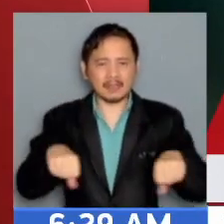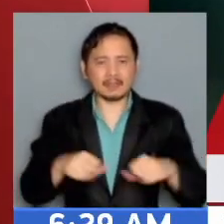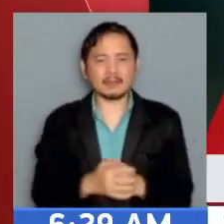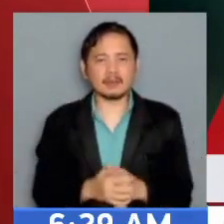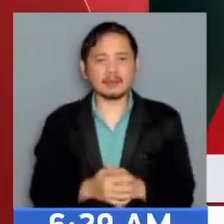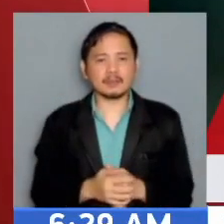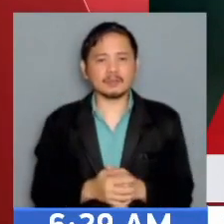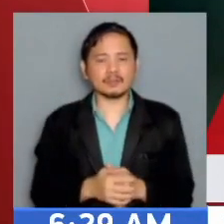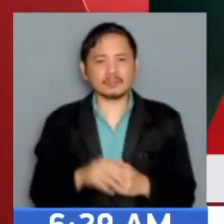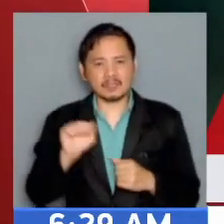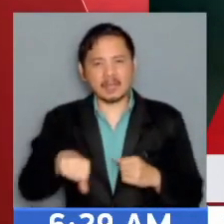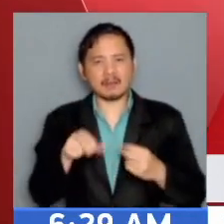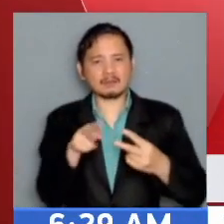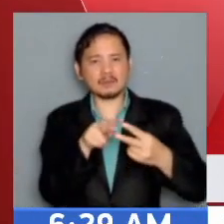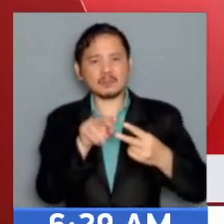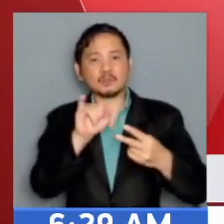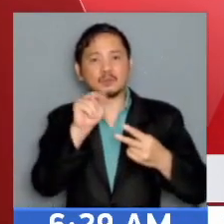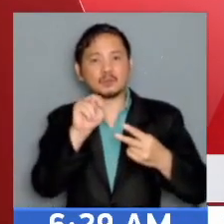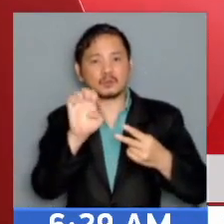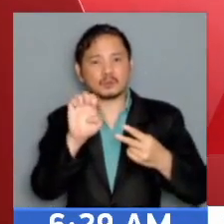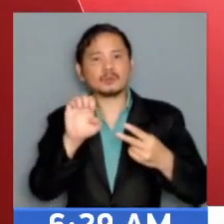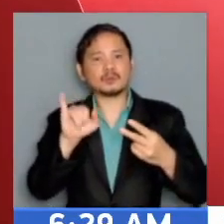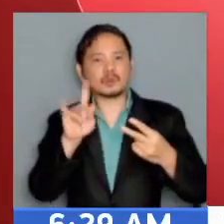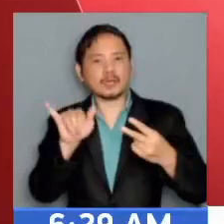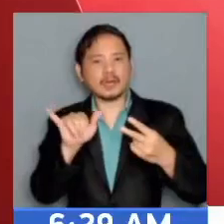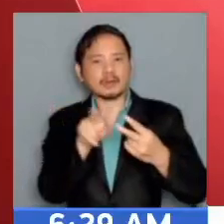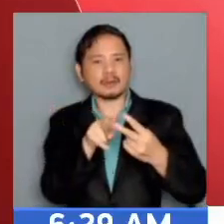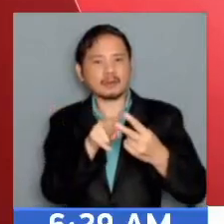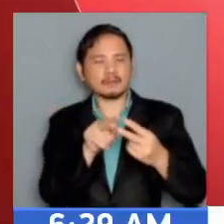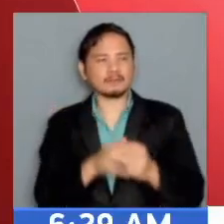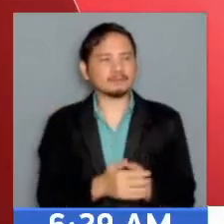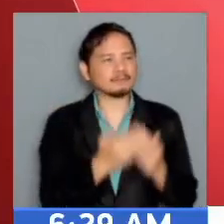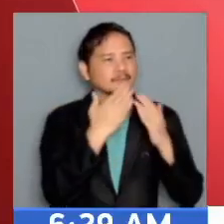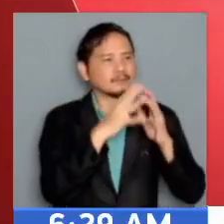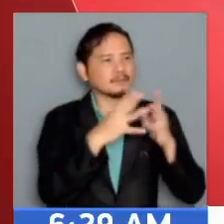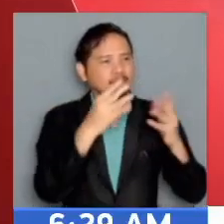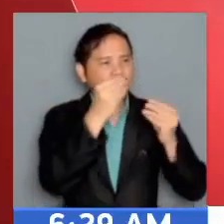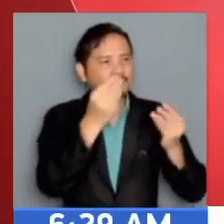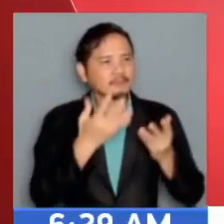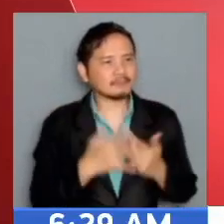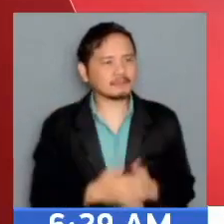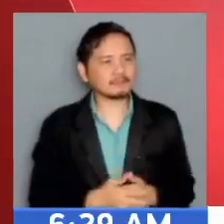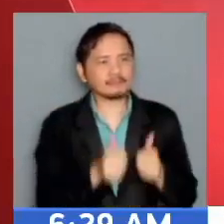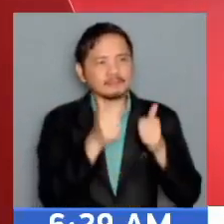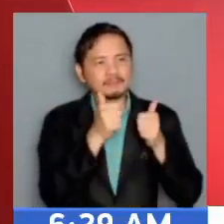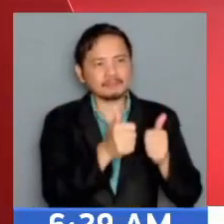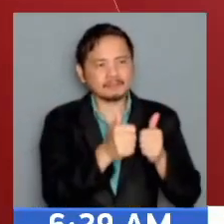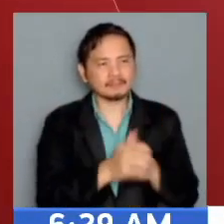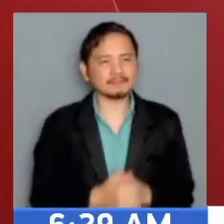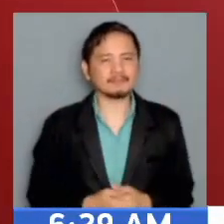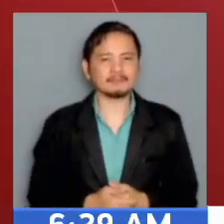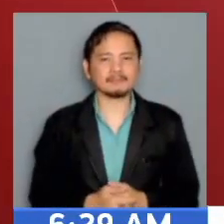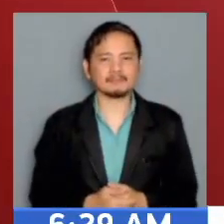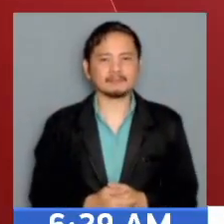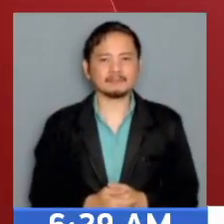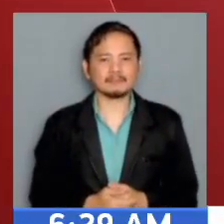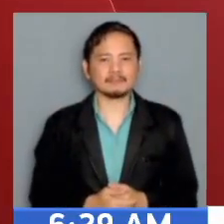July. Alright. Maraming salamat sa impormasyon binigay mo sa amin. Patrick Del Mundo, Weather Specialist mula sa PAGASA.